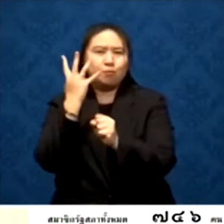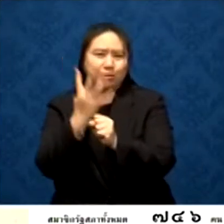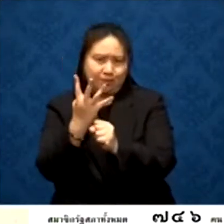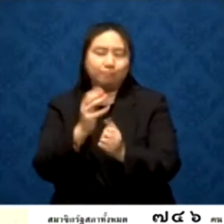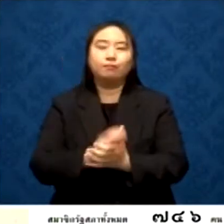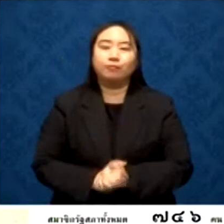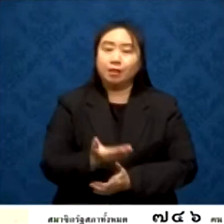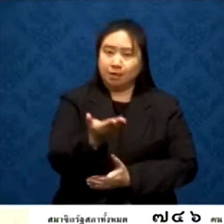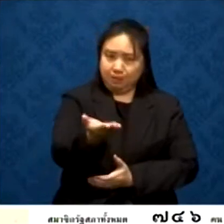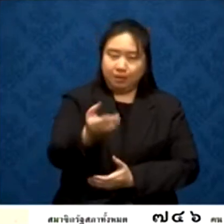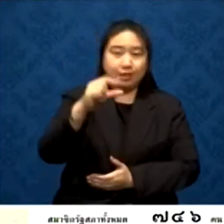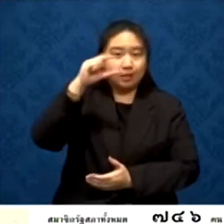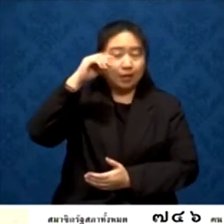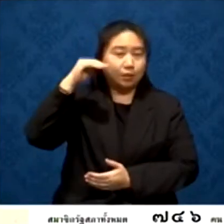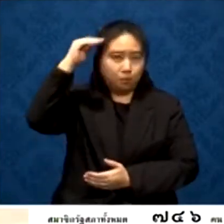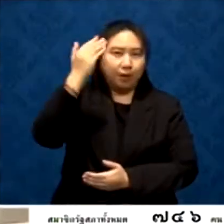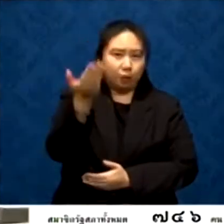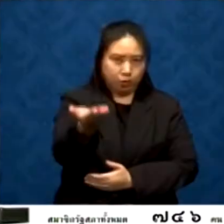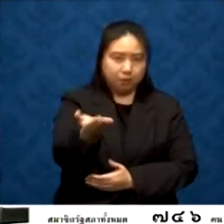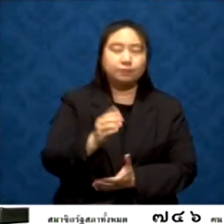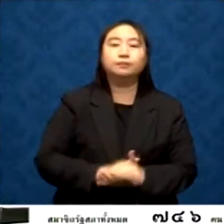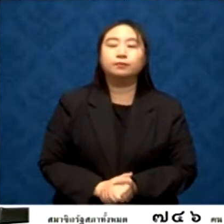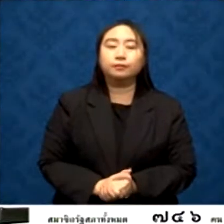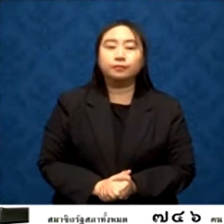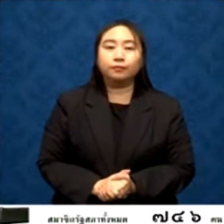ครับ ท่านประธานครับ